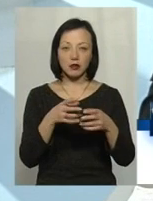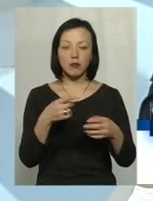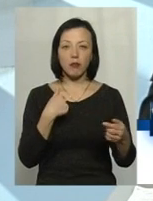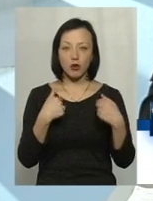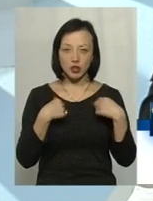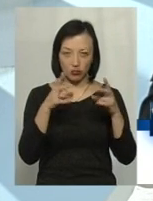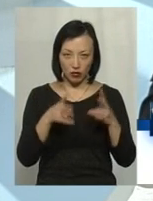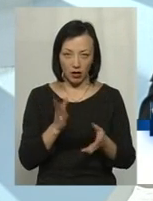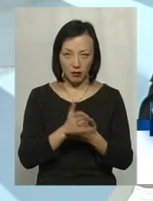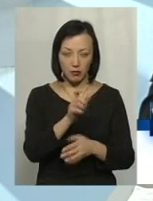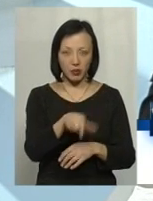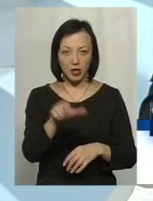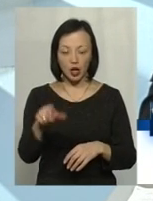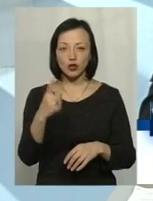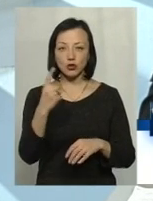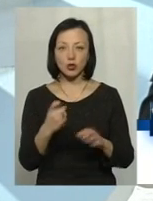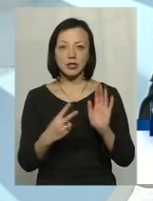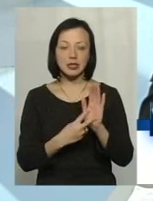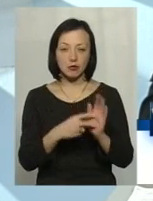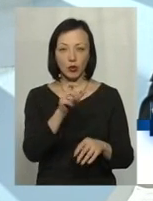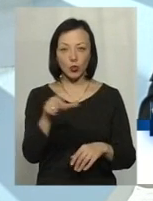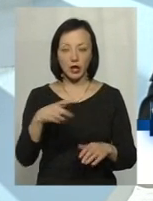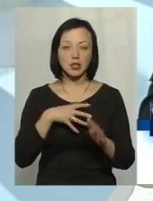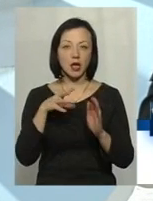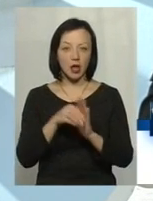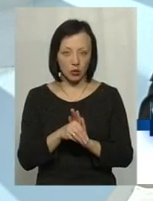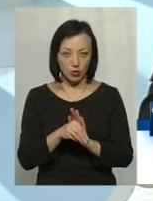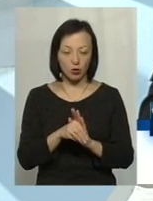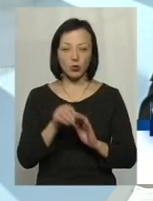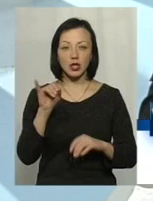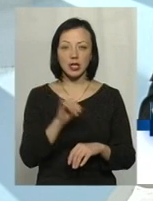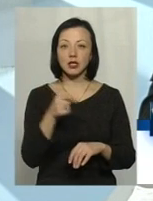постраждалими, з яких 107 осіб загинуло та